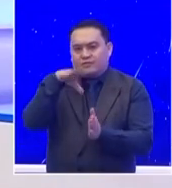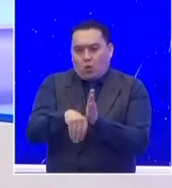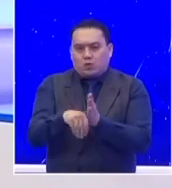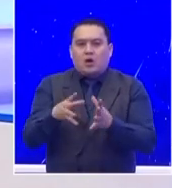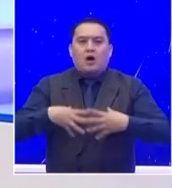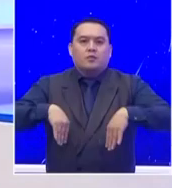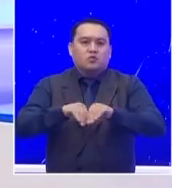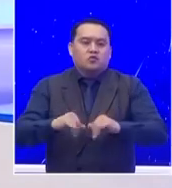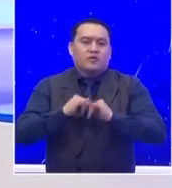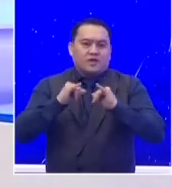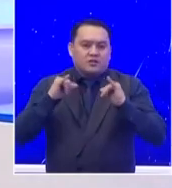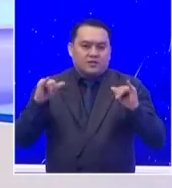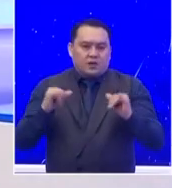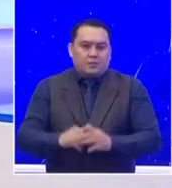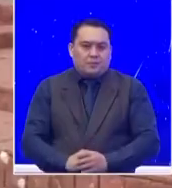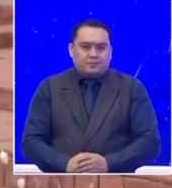вклад в развитие общества.